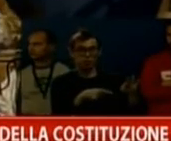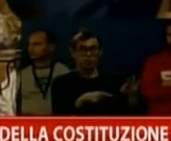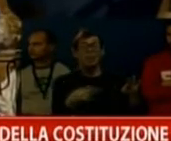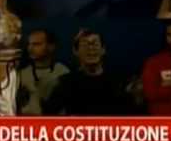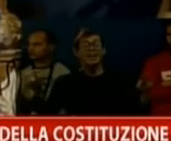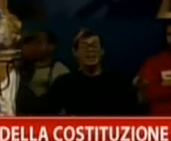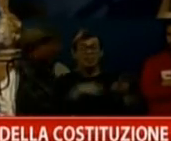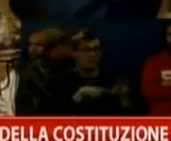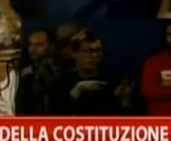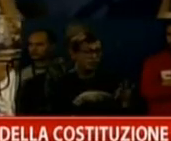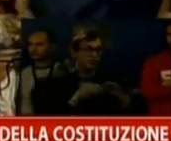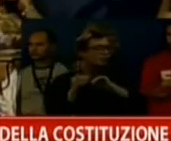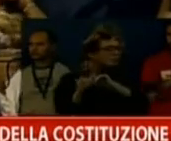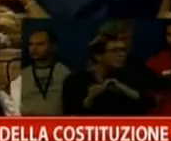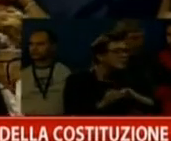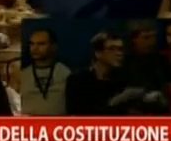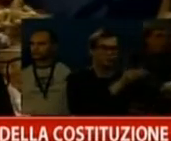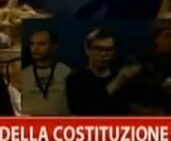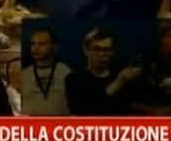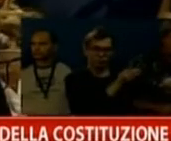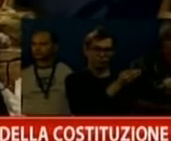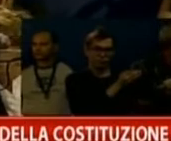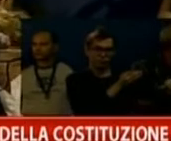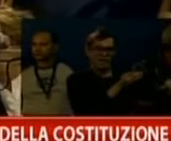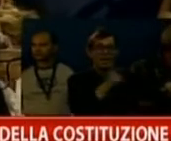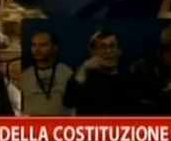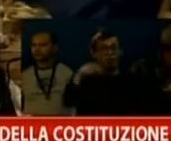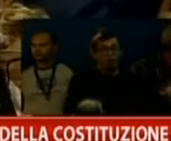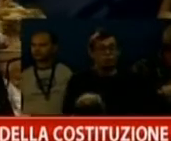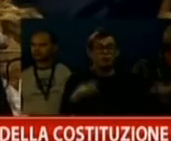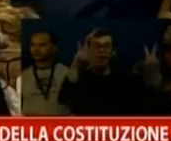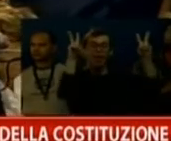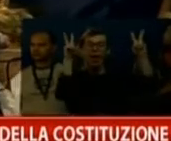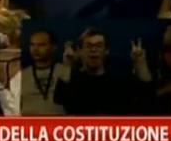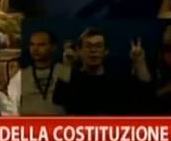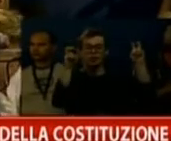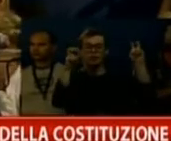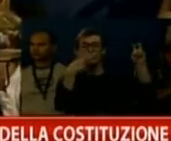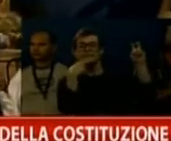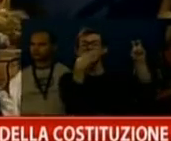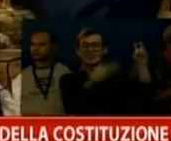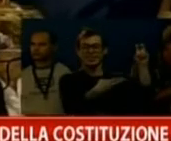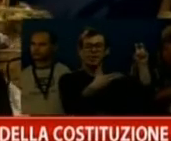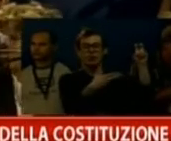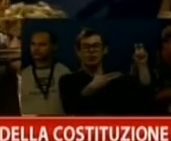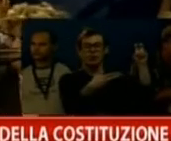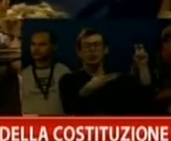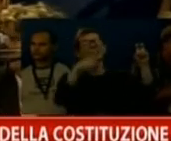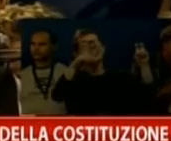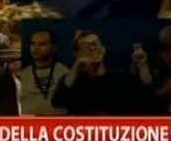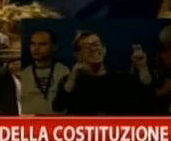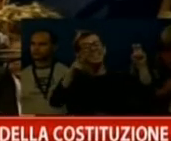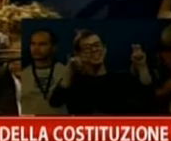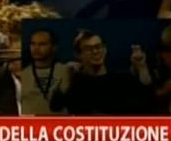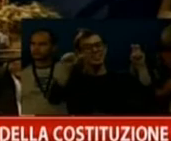oggi, su temi che sono, come si usa dire con linguaggio orrendo, divisivi, cioè su cui